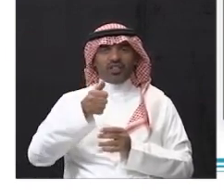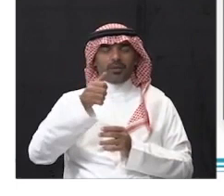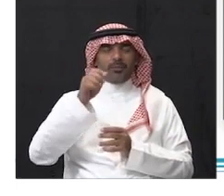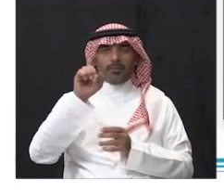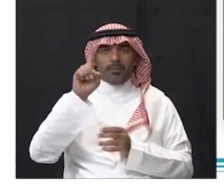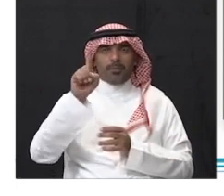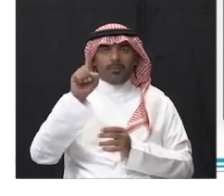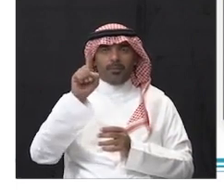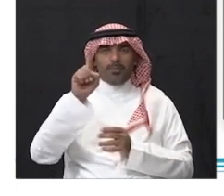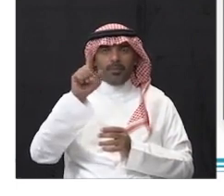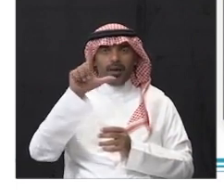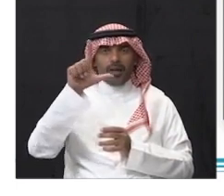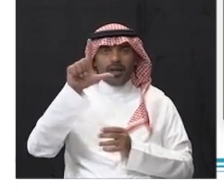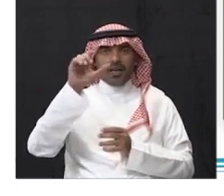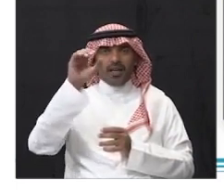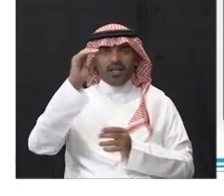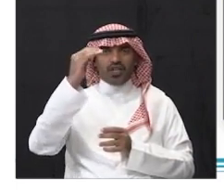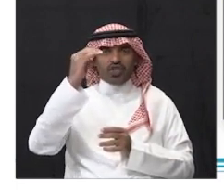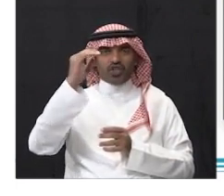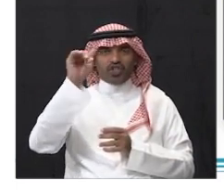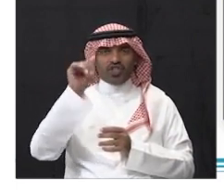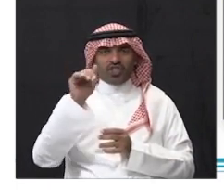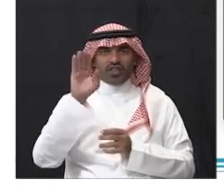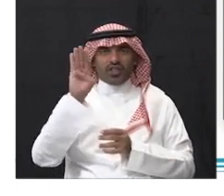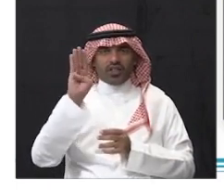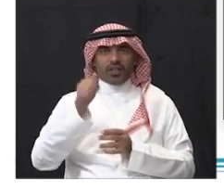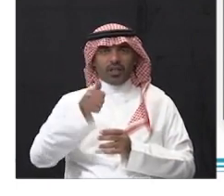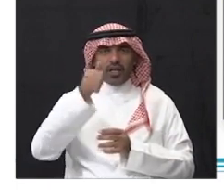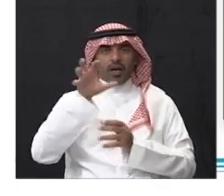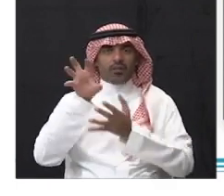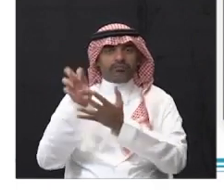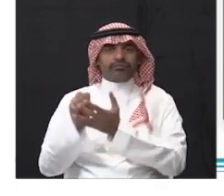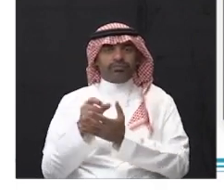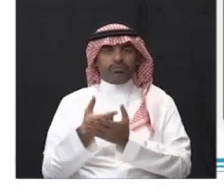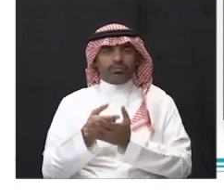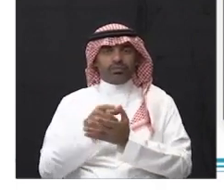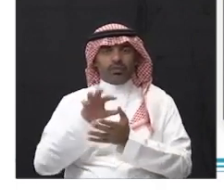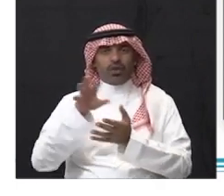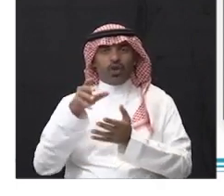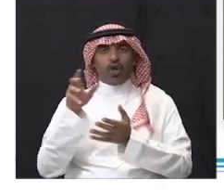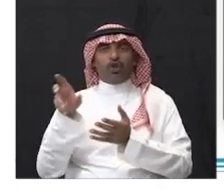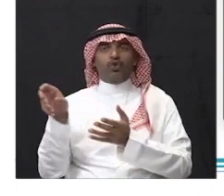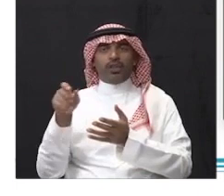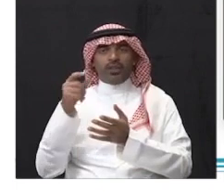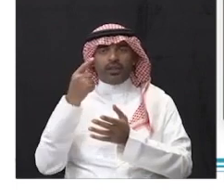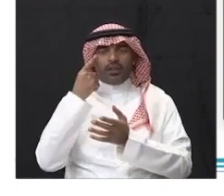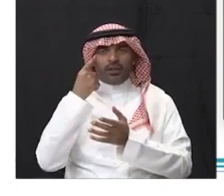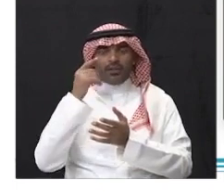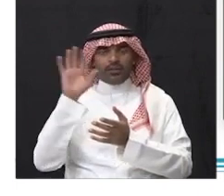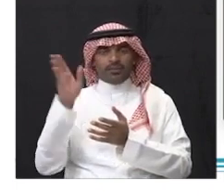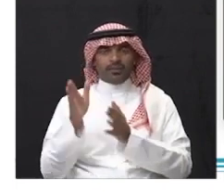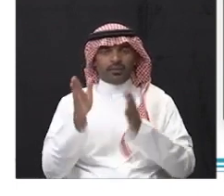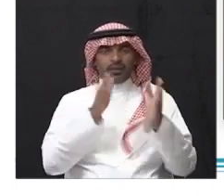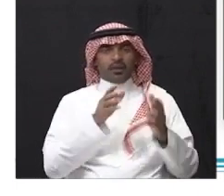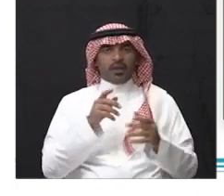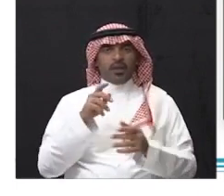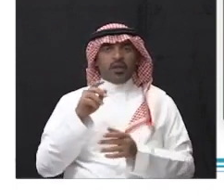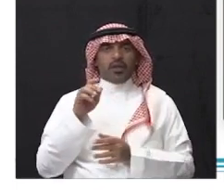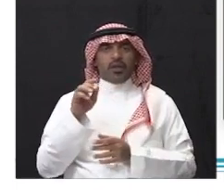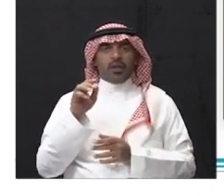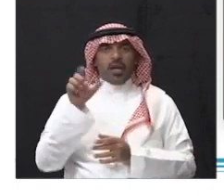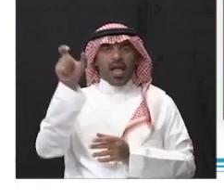إريتريا. روسيا استعمرت تركستان الغربية، الديار الإسلامية في حوض نهر الفولغا